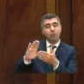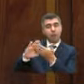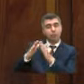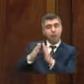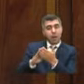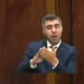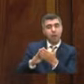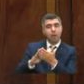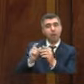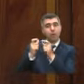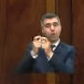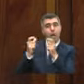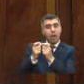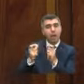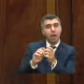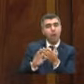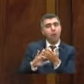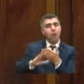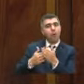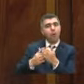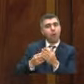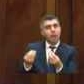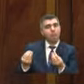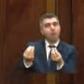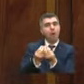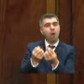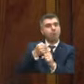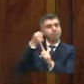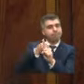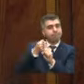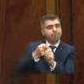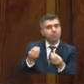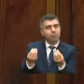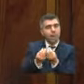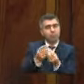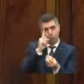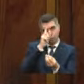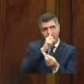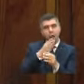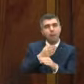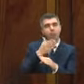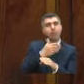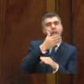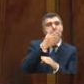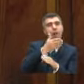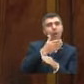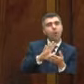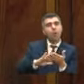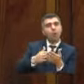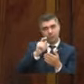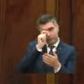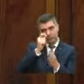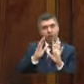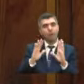ومختلف المتدخلين الذين شاركوا في مختلف الأوراش التي تحدثت عنها والذين سيشاركون في المستقبل، فكلهم يحتاجون إلى التحية